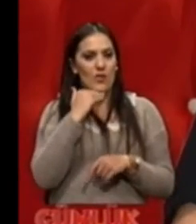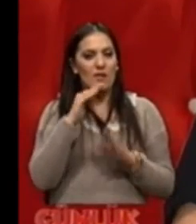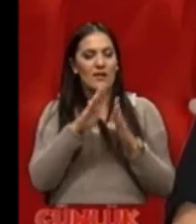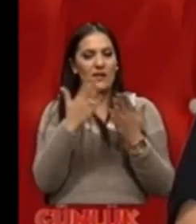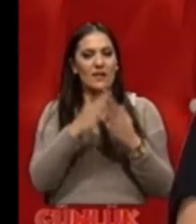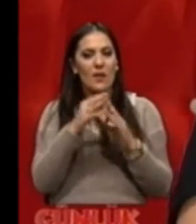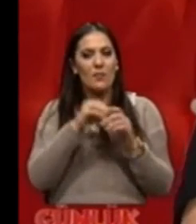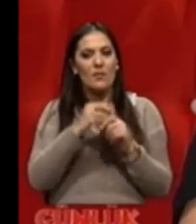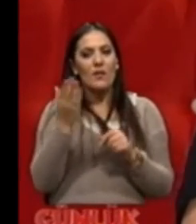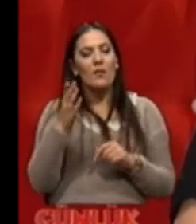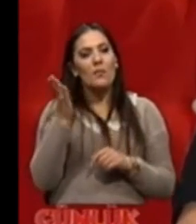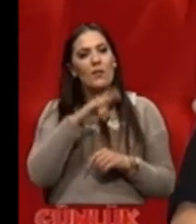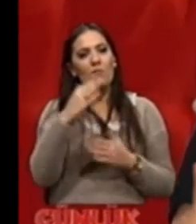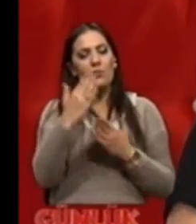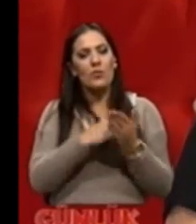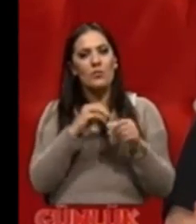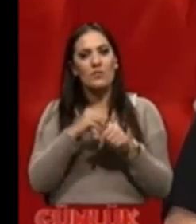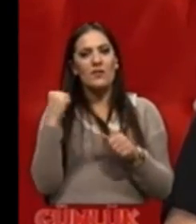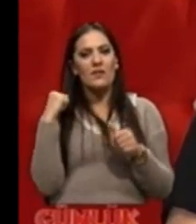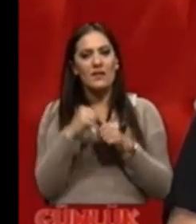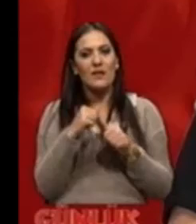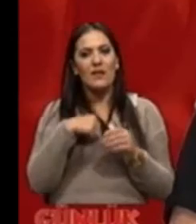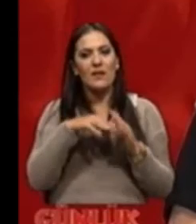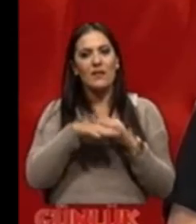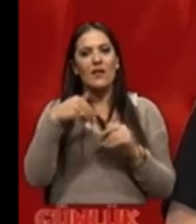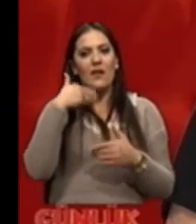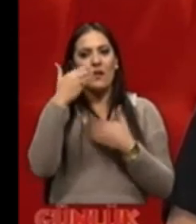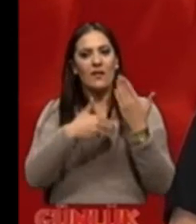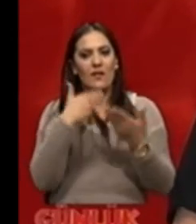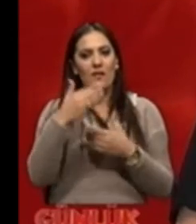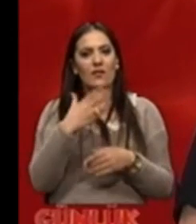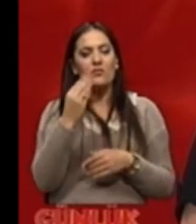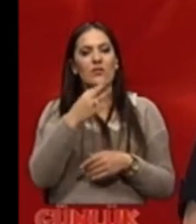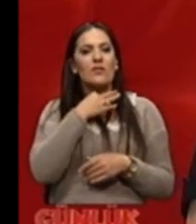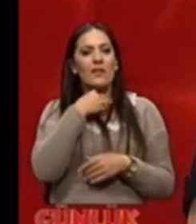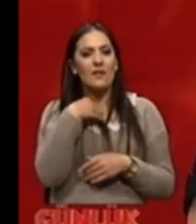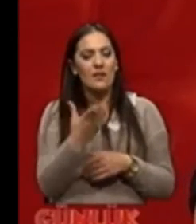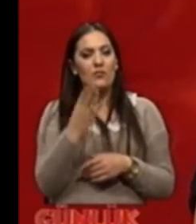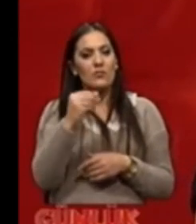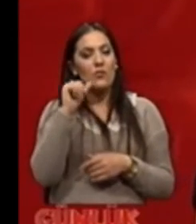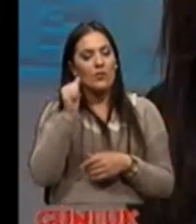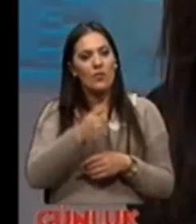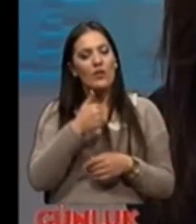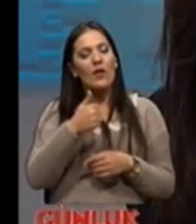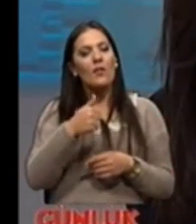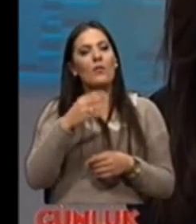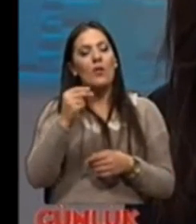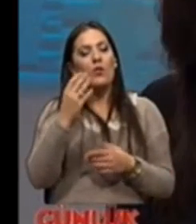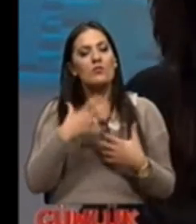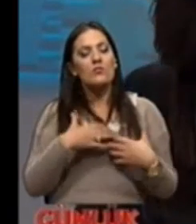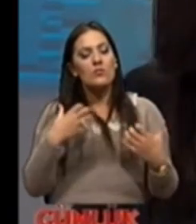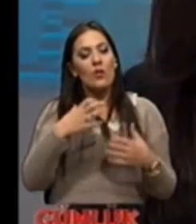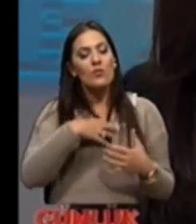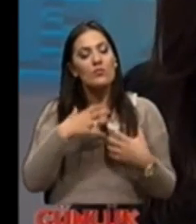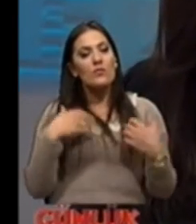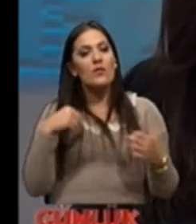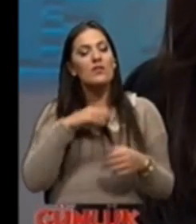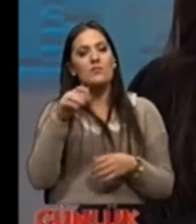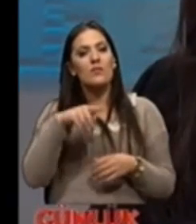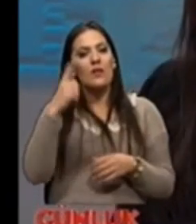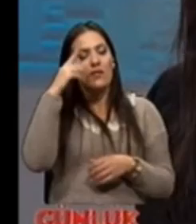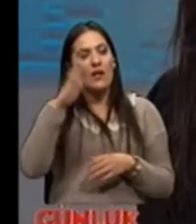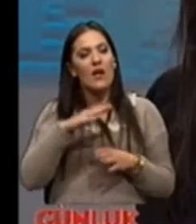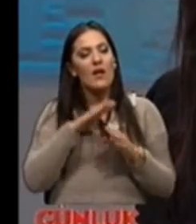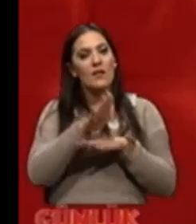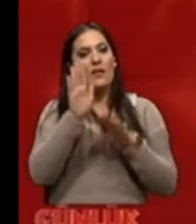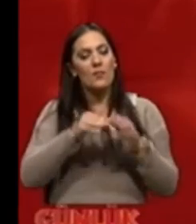programımıza tekrar şöyle alttan geçiririz. Tamam. Çok teşekkür ediyoruz. Çok önemli. Tamam. Özgüven, hiç bunlar akla gelecek şeyler değildi. Hayatta kalma becerileri, bunları